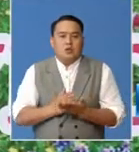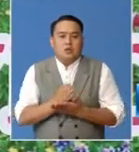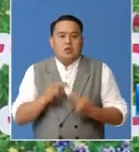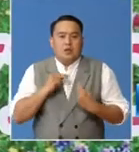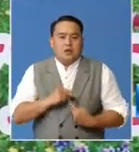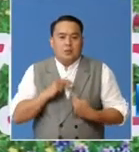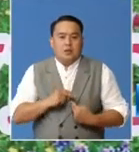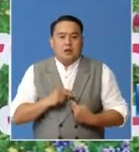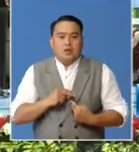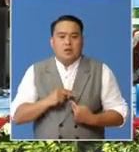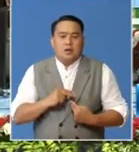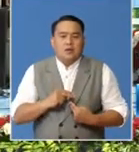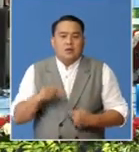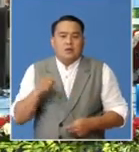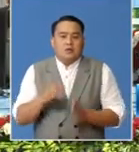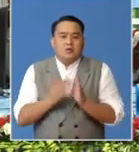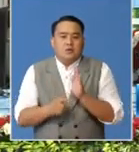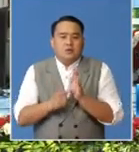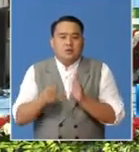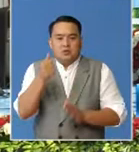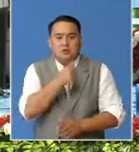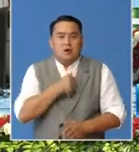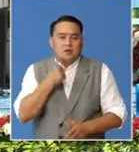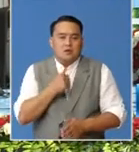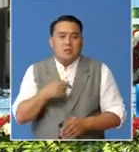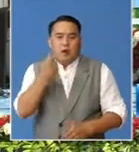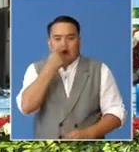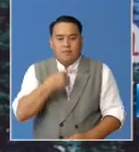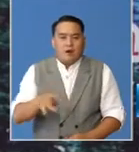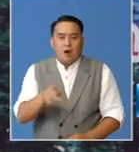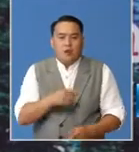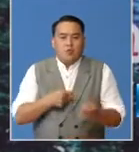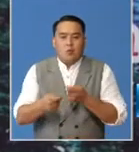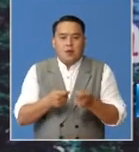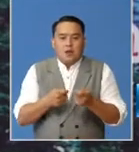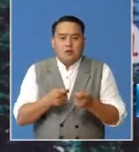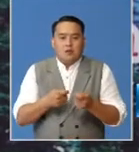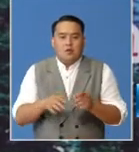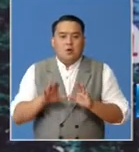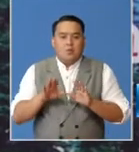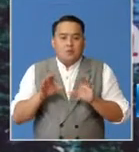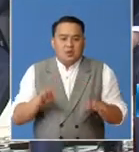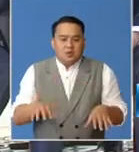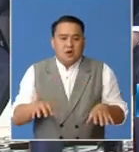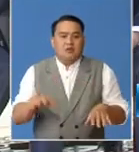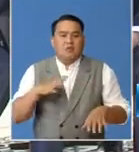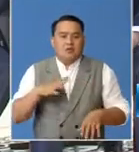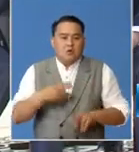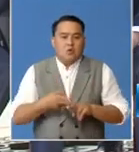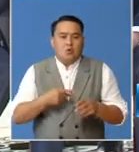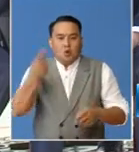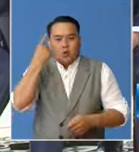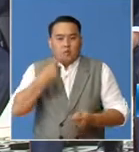зор дейді көз көргендер. 1970 жылдарда Панфилов аудандық атқару комитетінің төрағасы болды. Ұйымдастырушылық